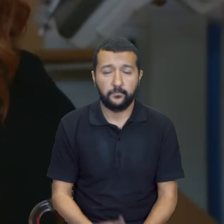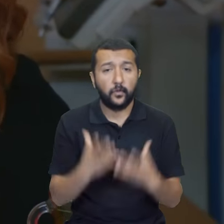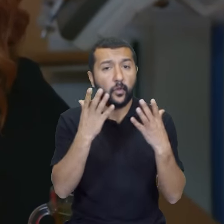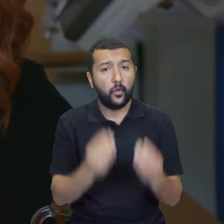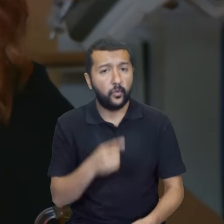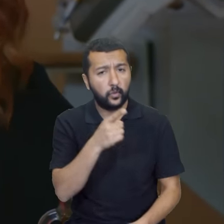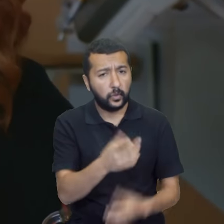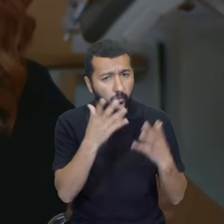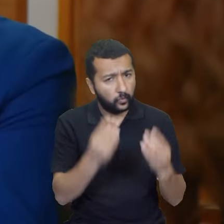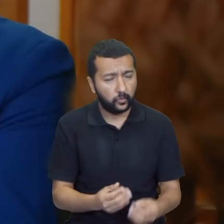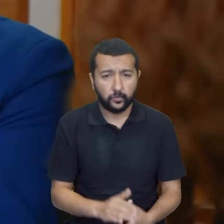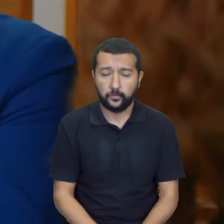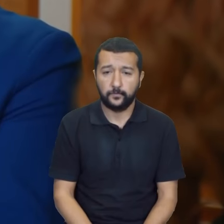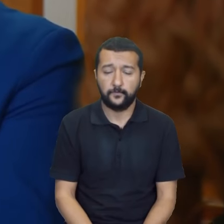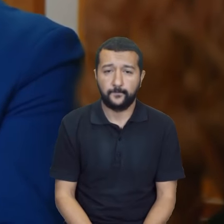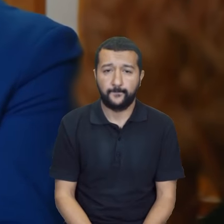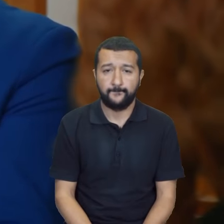Ne oluyor ya?